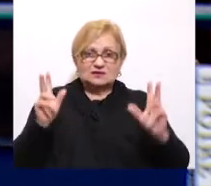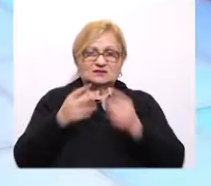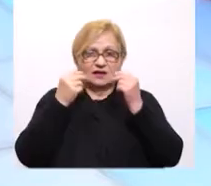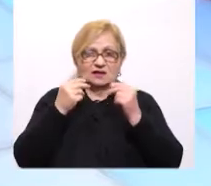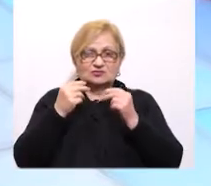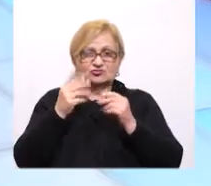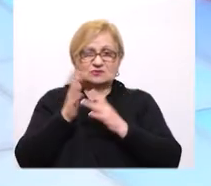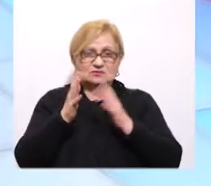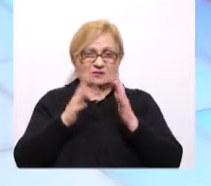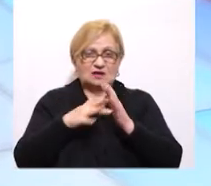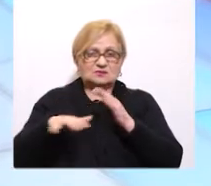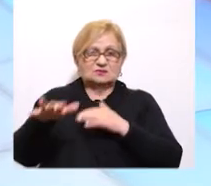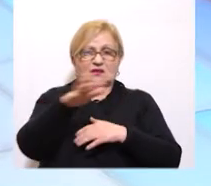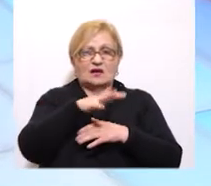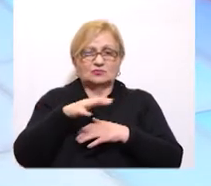იხსნის.